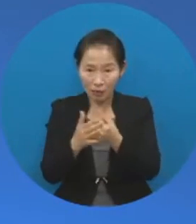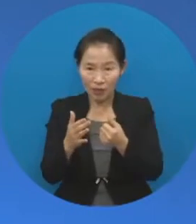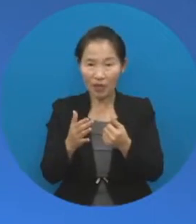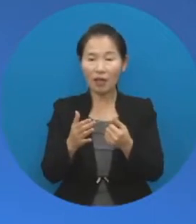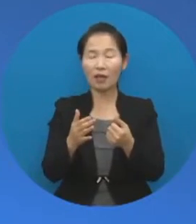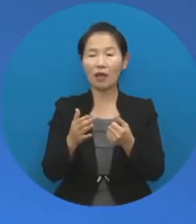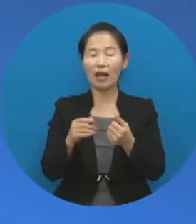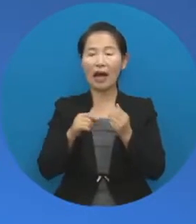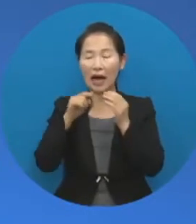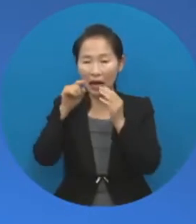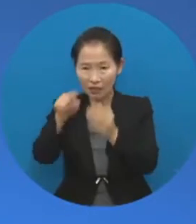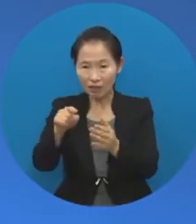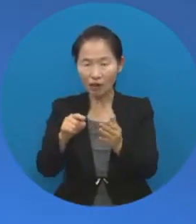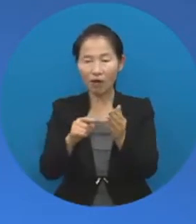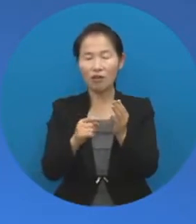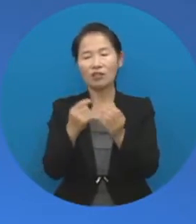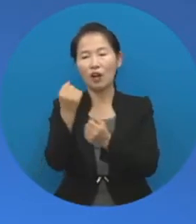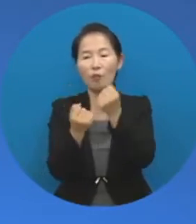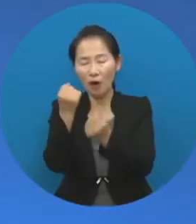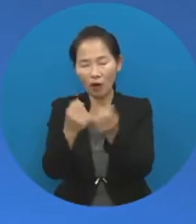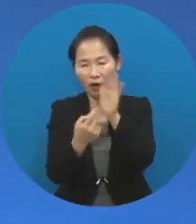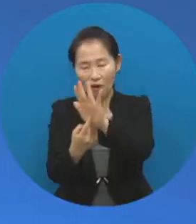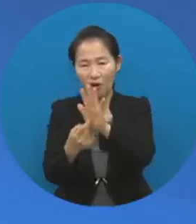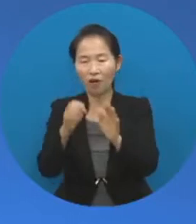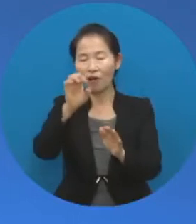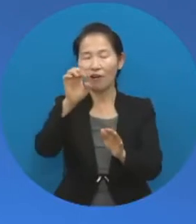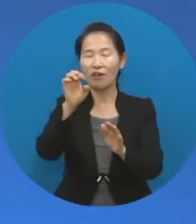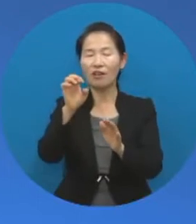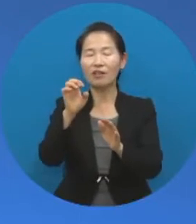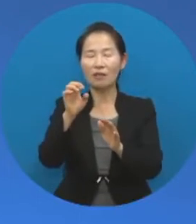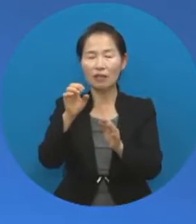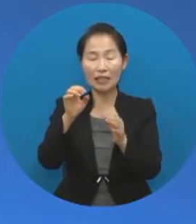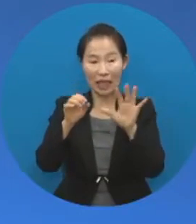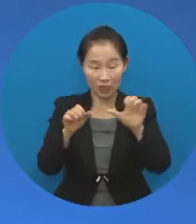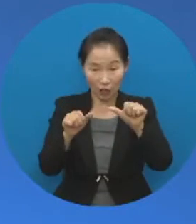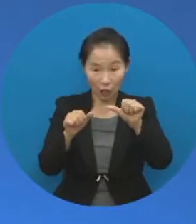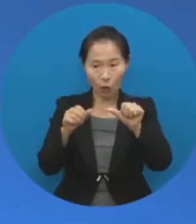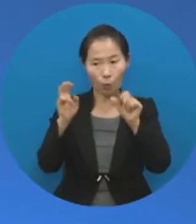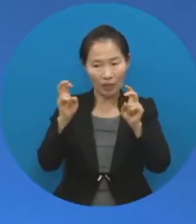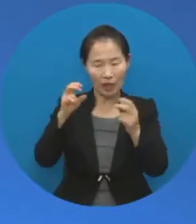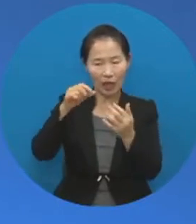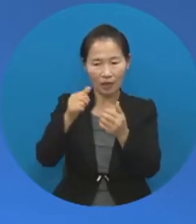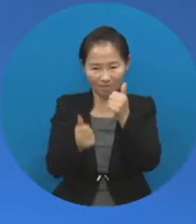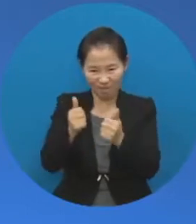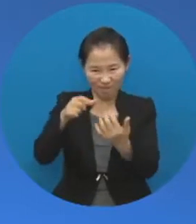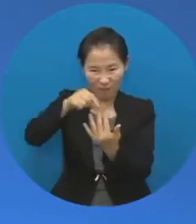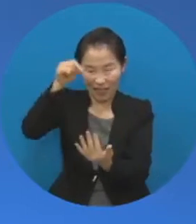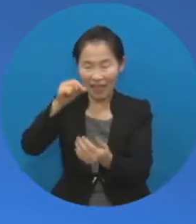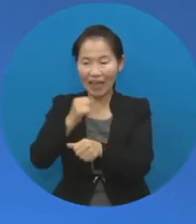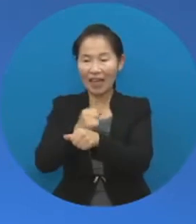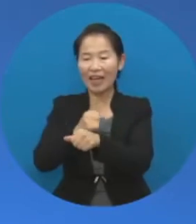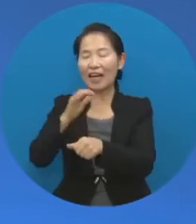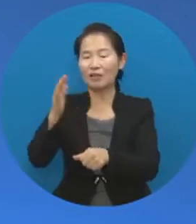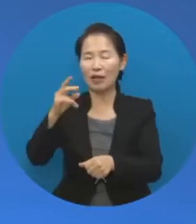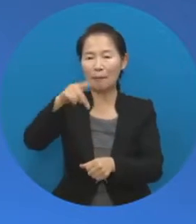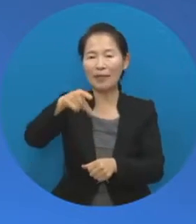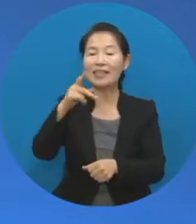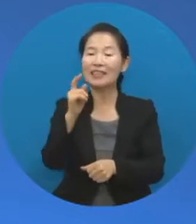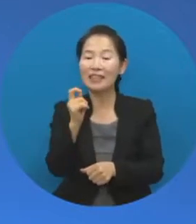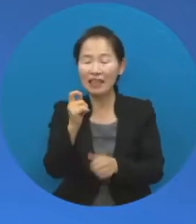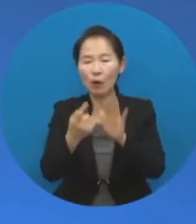프레젠테이션을 해야 돼요. 다섯 개 회사가 이제 경쟁을 해서 당선이 돼야 되는데 제가 이제 프레젠테이션 줄여서 PT를 하러